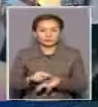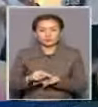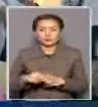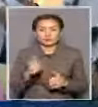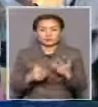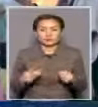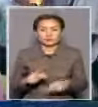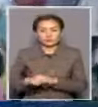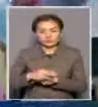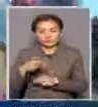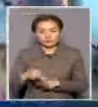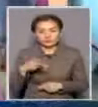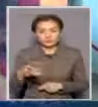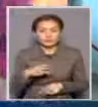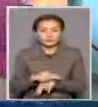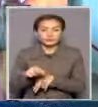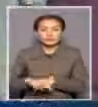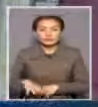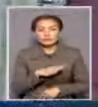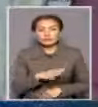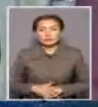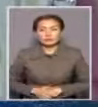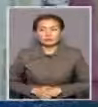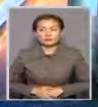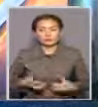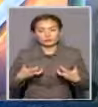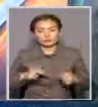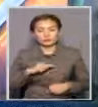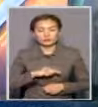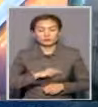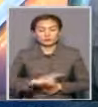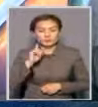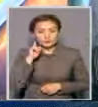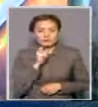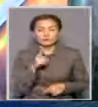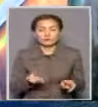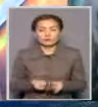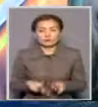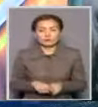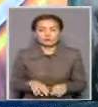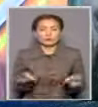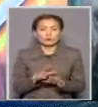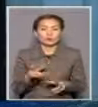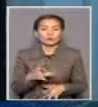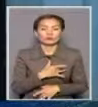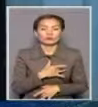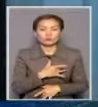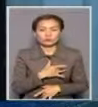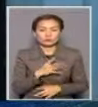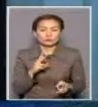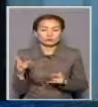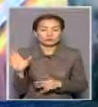репетиция, күнде 3 сағаттан репетиция, үлкен еңбек. Перизаттың құлағы естімесе де, ол музыканы жүрегімен